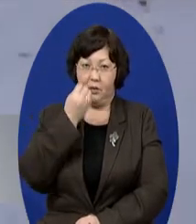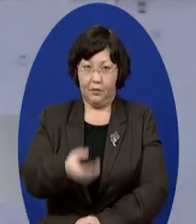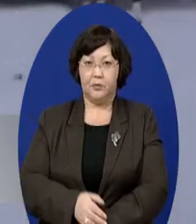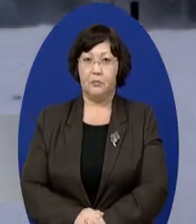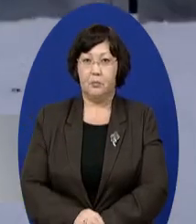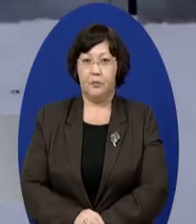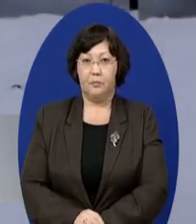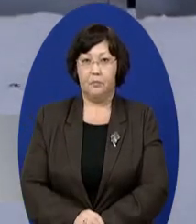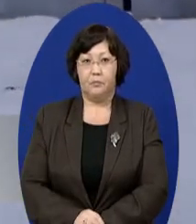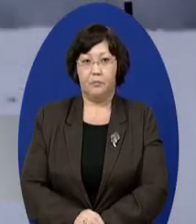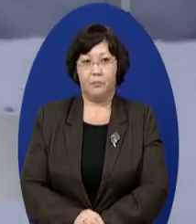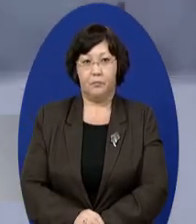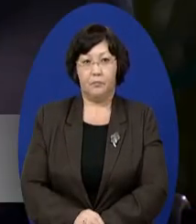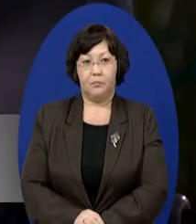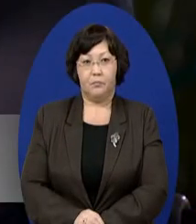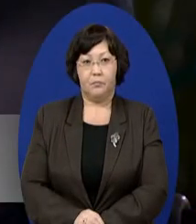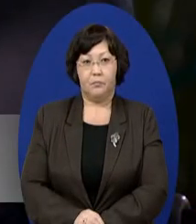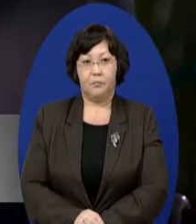байна.